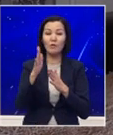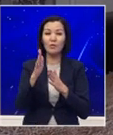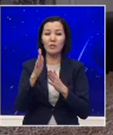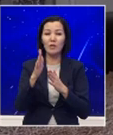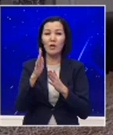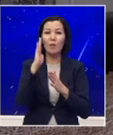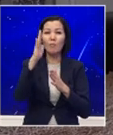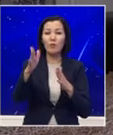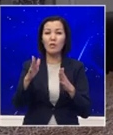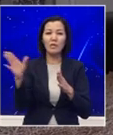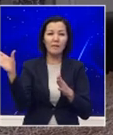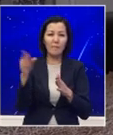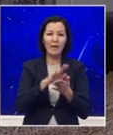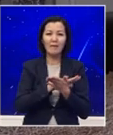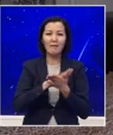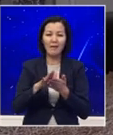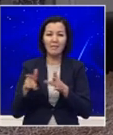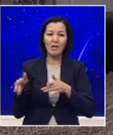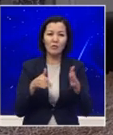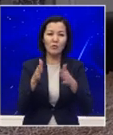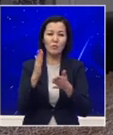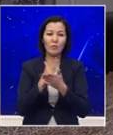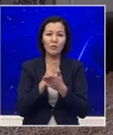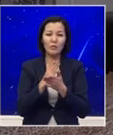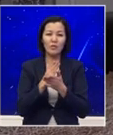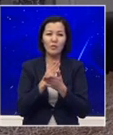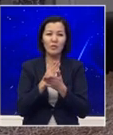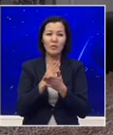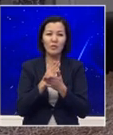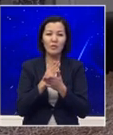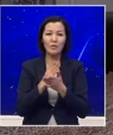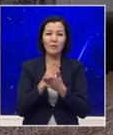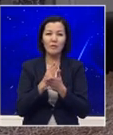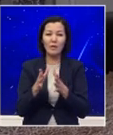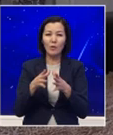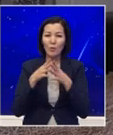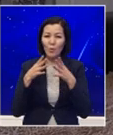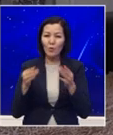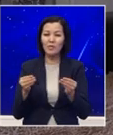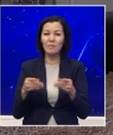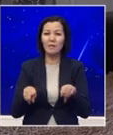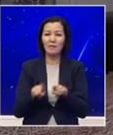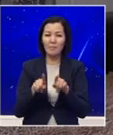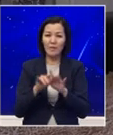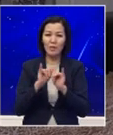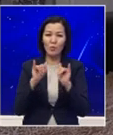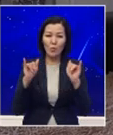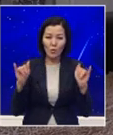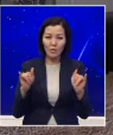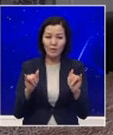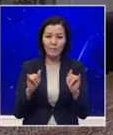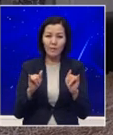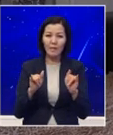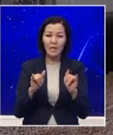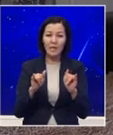алдарыңызда ақ жол болсын. Тәңірім көктемде берсін, көктемде көктеніп талаптарың көкке өрле